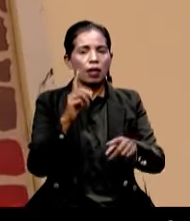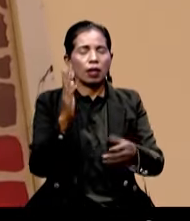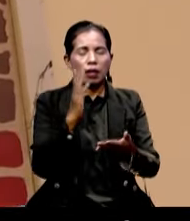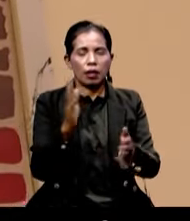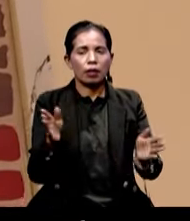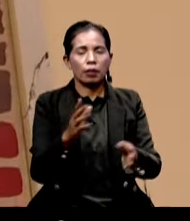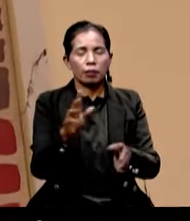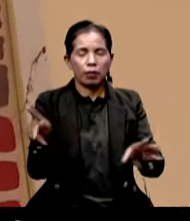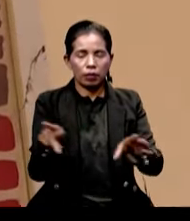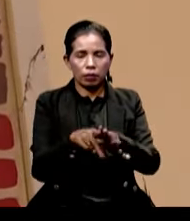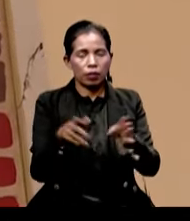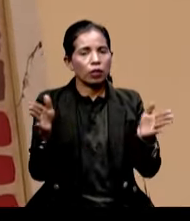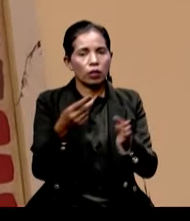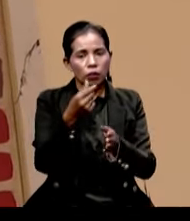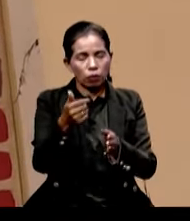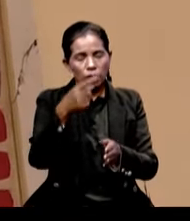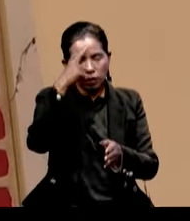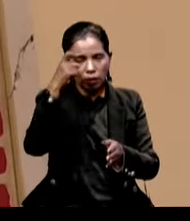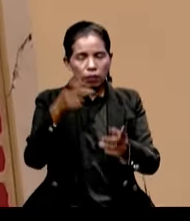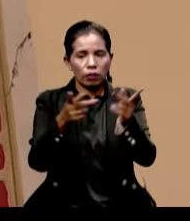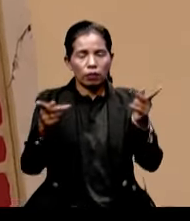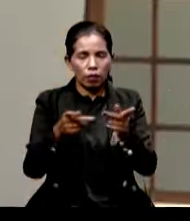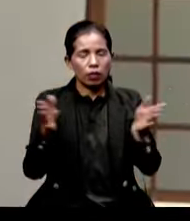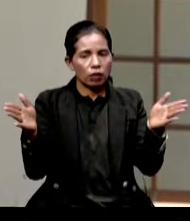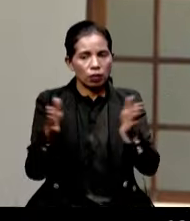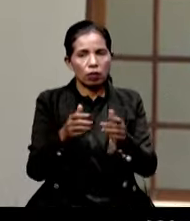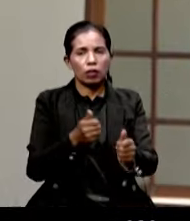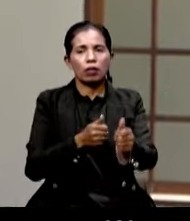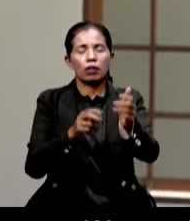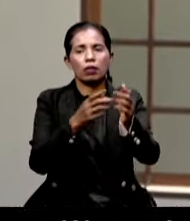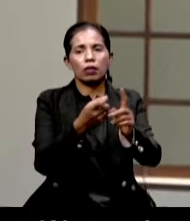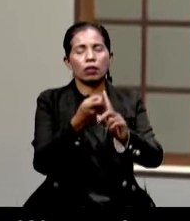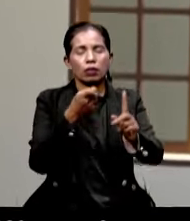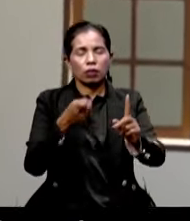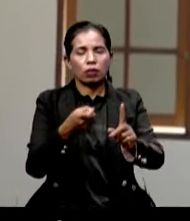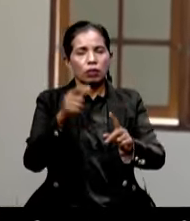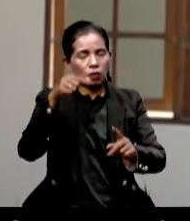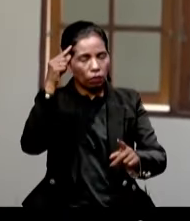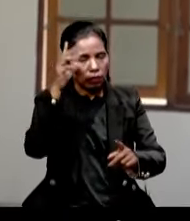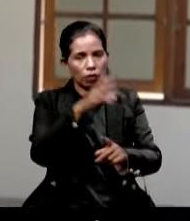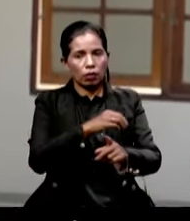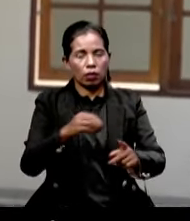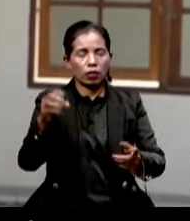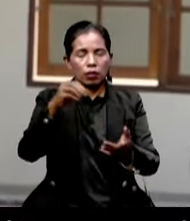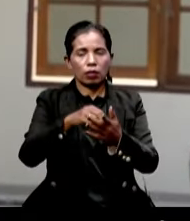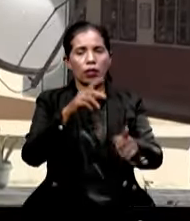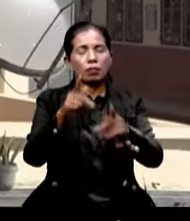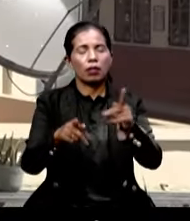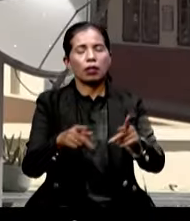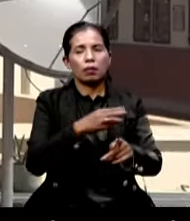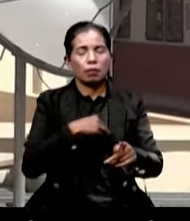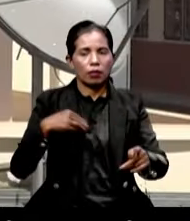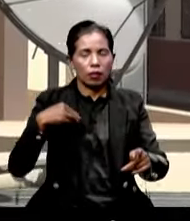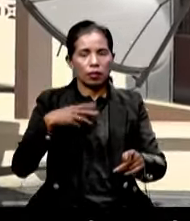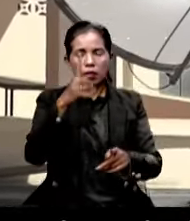participante e a visita Papa Francisco nian, tamba alende fatin klot, tengkituir orientasam husi parte governo, nebe se autoriza deit Madre